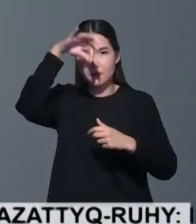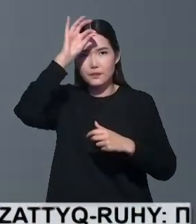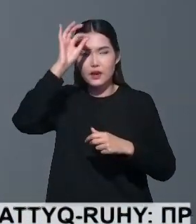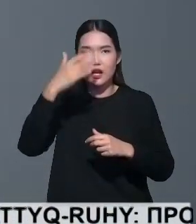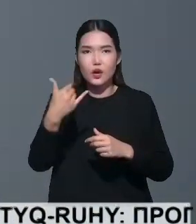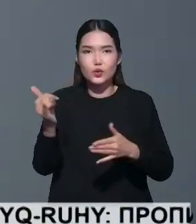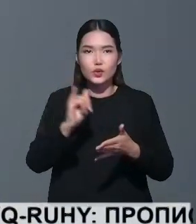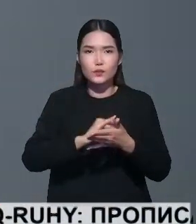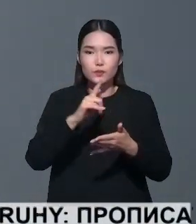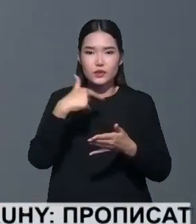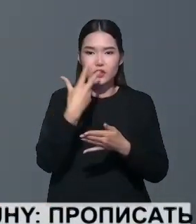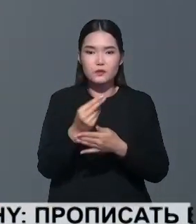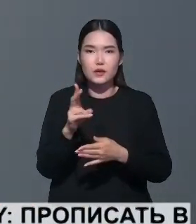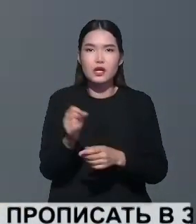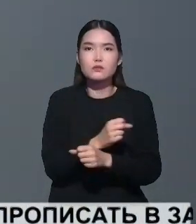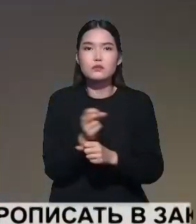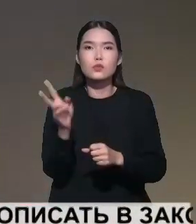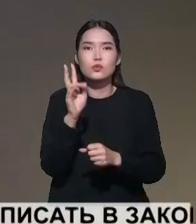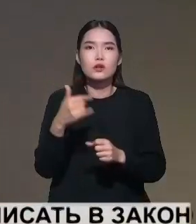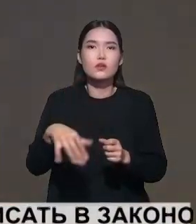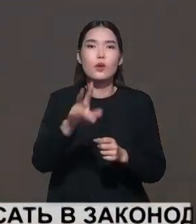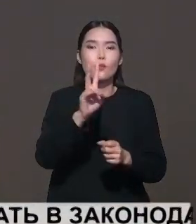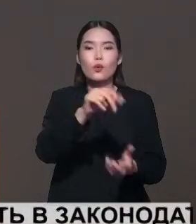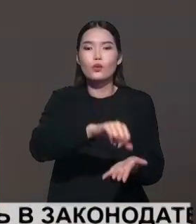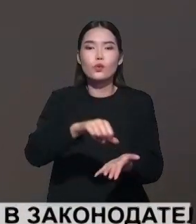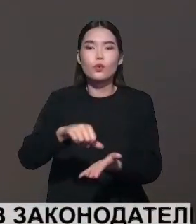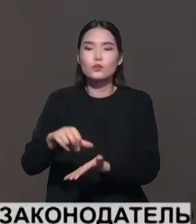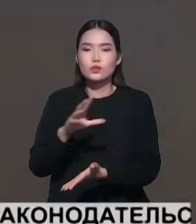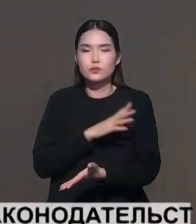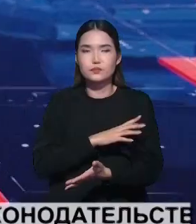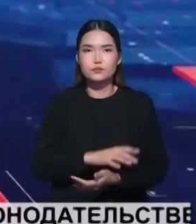порядка установили личность дебошира, а также всех причастных к потасовке.